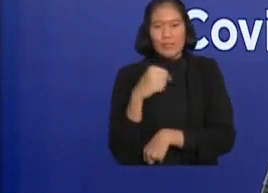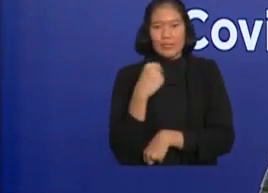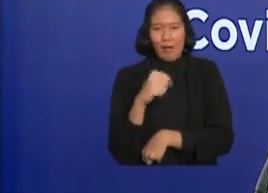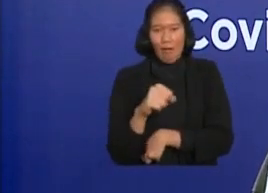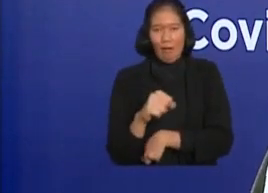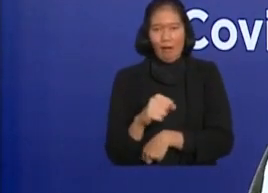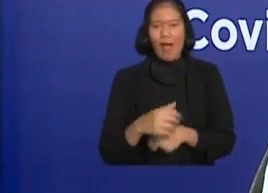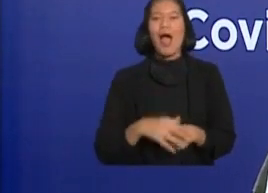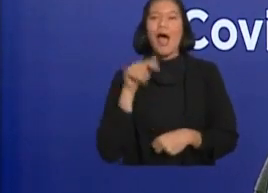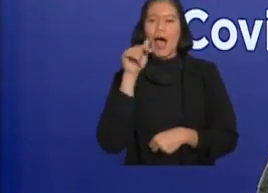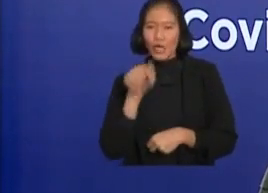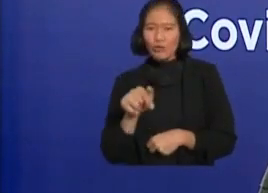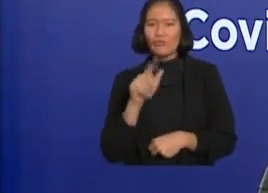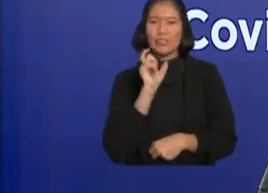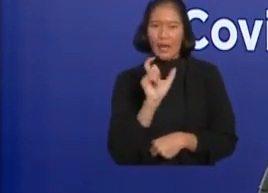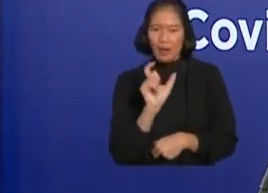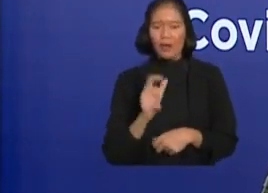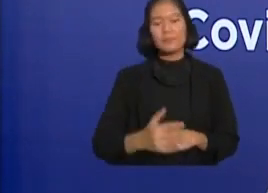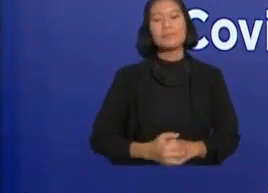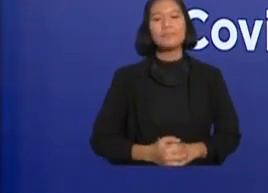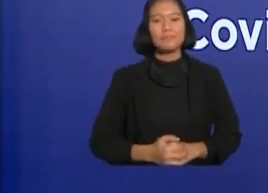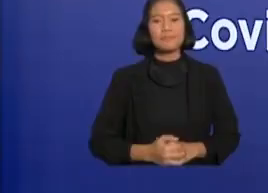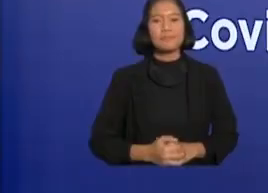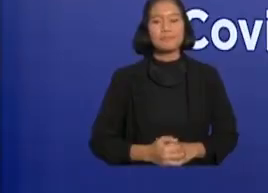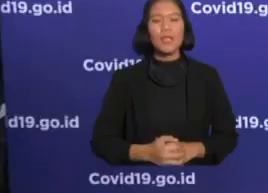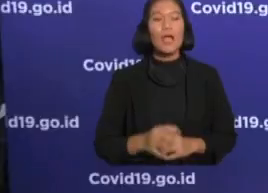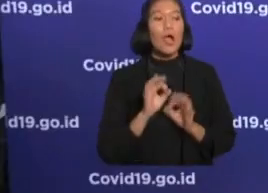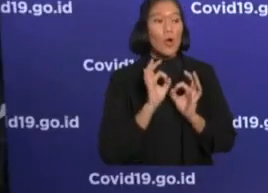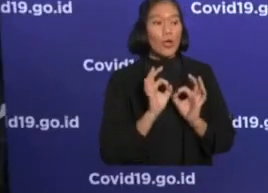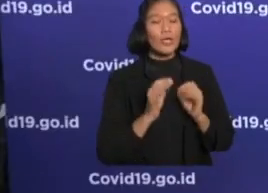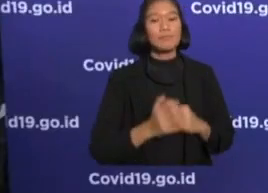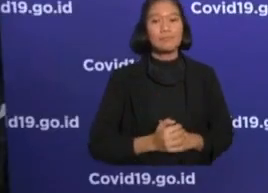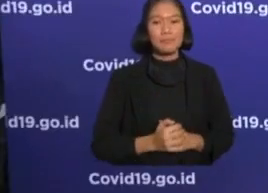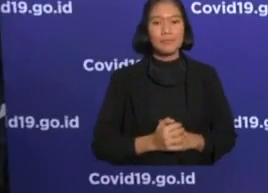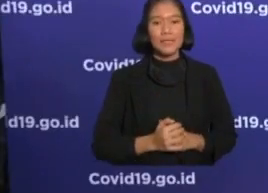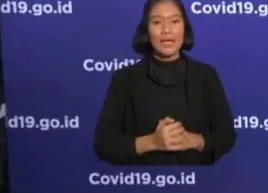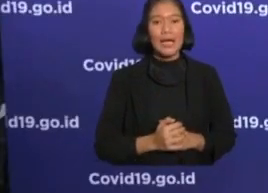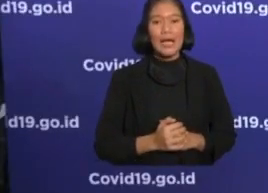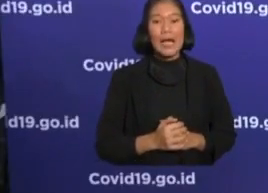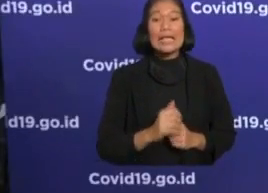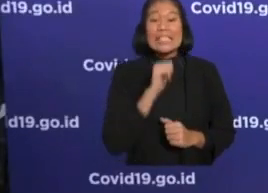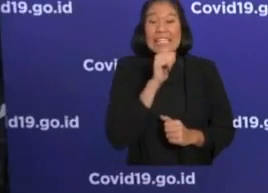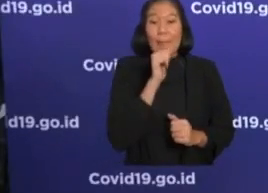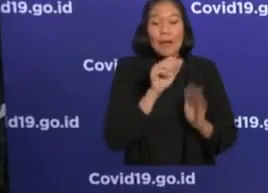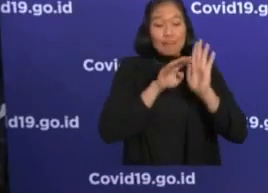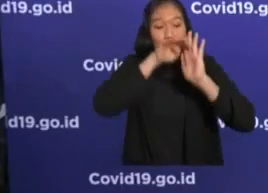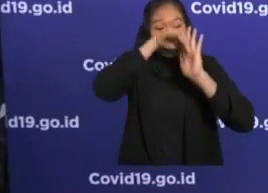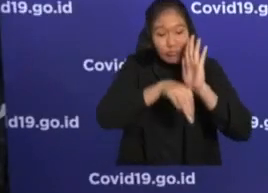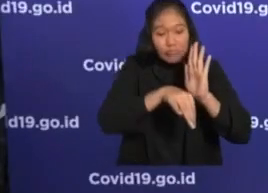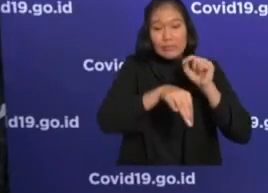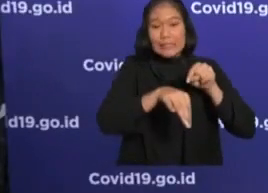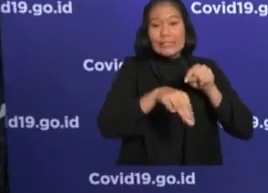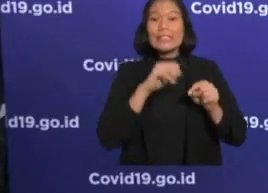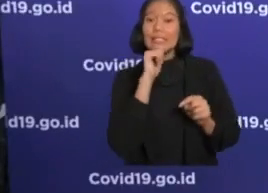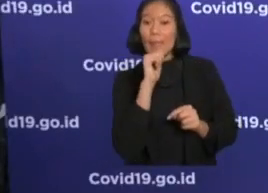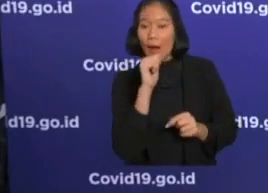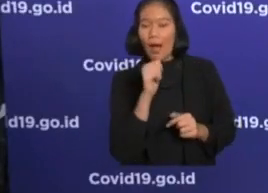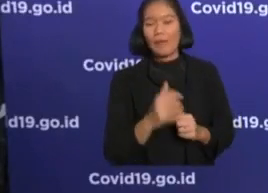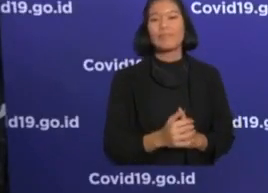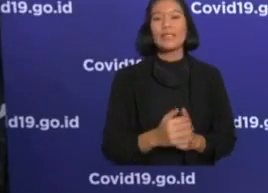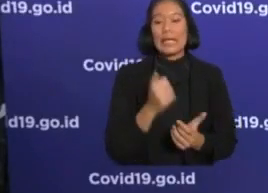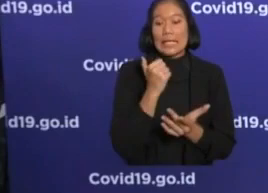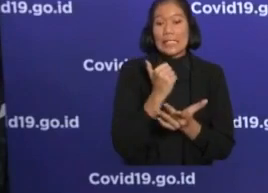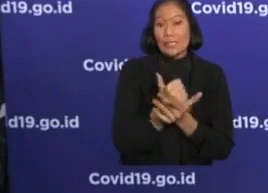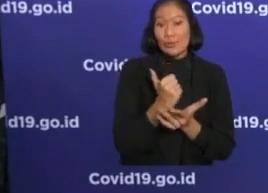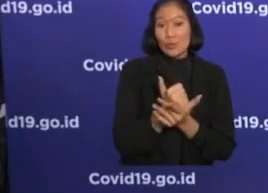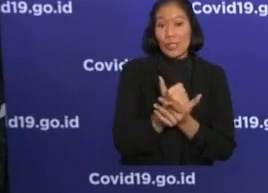ada di kita itulah gerakan yang harus kita lakukan baik crop kemudian yang bisa melandaikan itu siapa Prof kira-kira sebenarnya